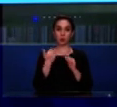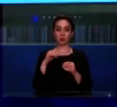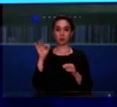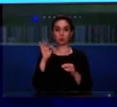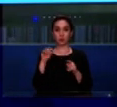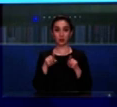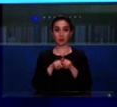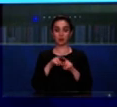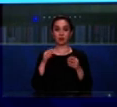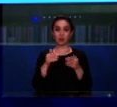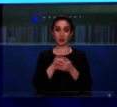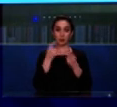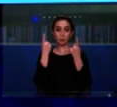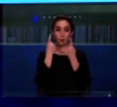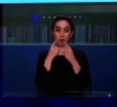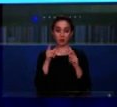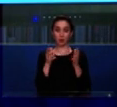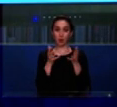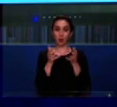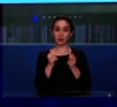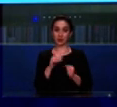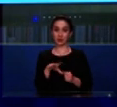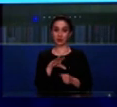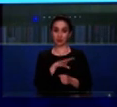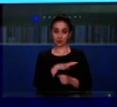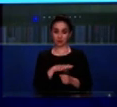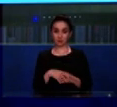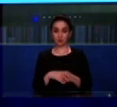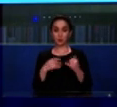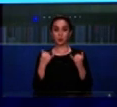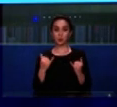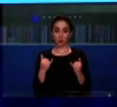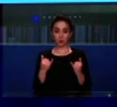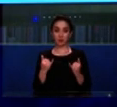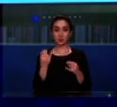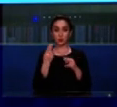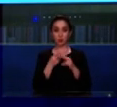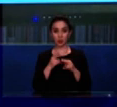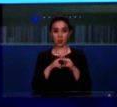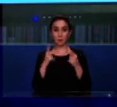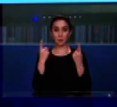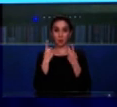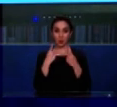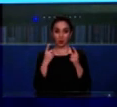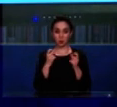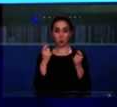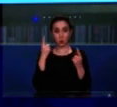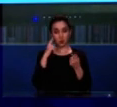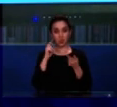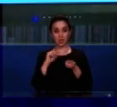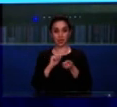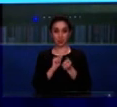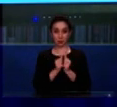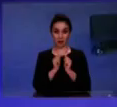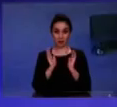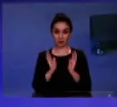haqda yangi ma'lumotlarni olgan edik. Bugun esa ushbu ma'lumotlarni mustahkamlaymiz.